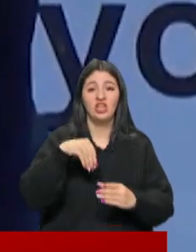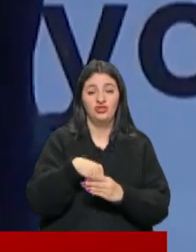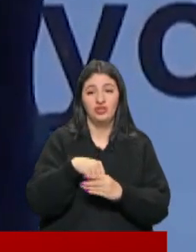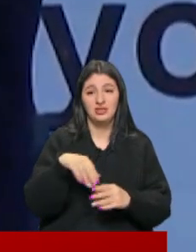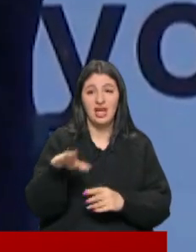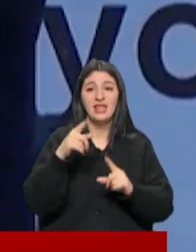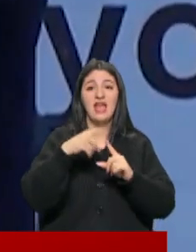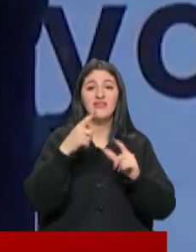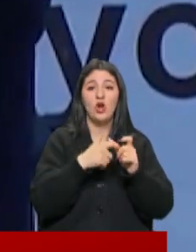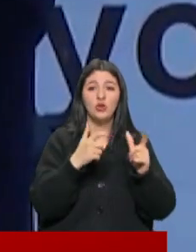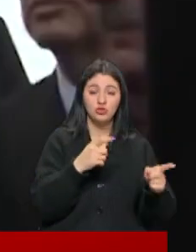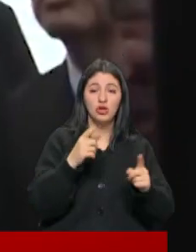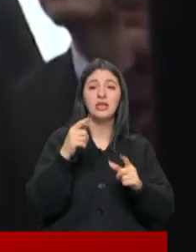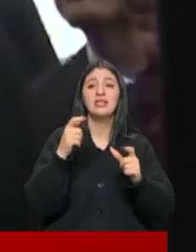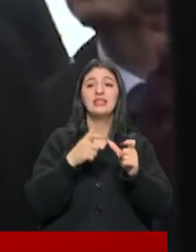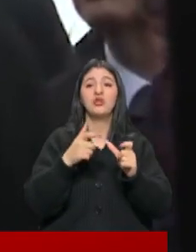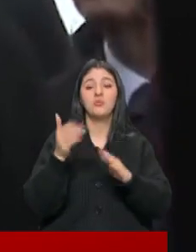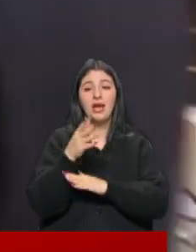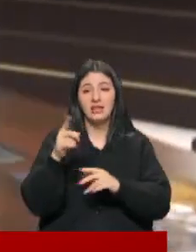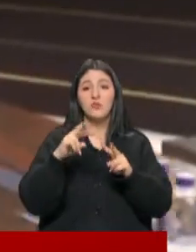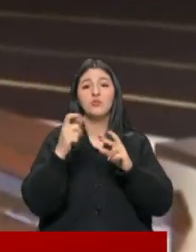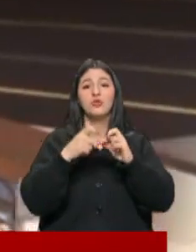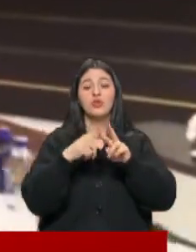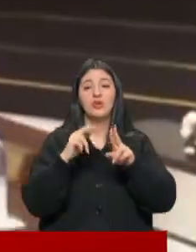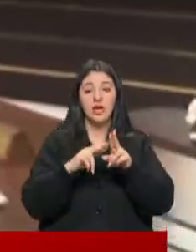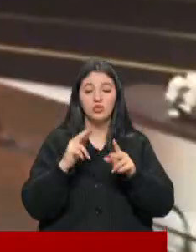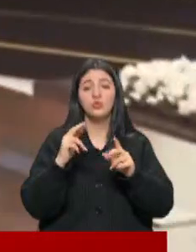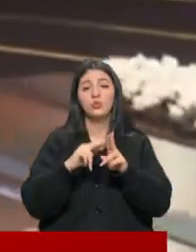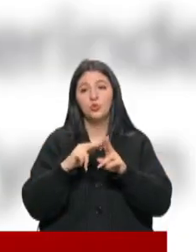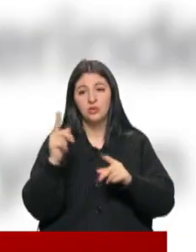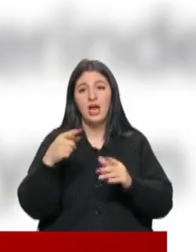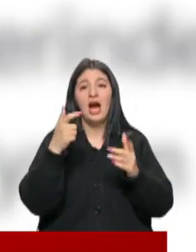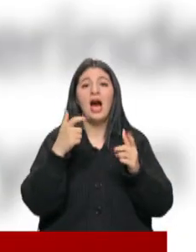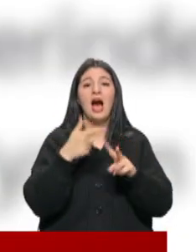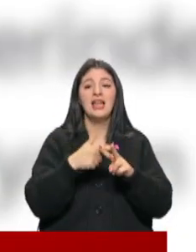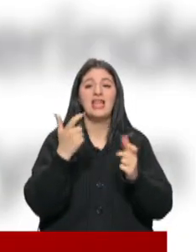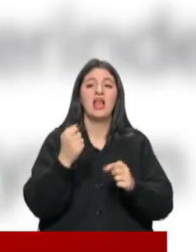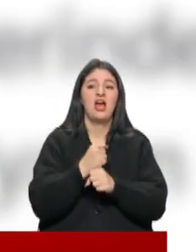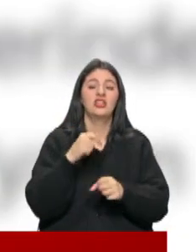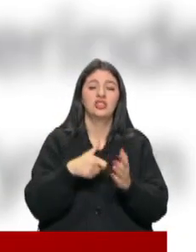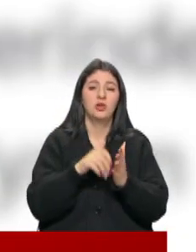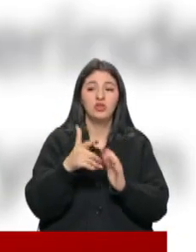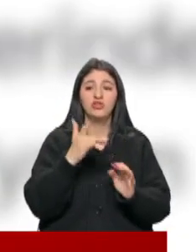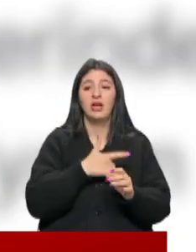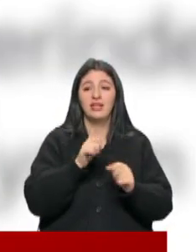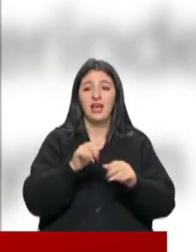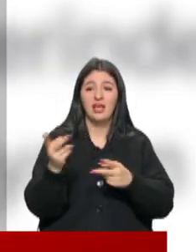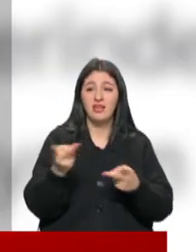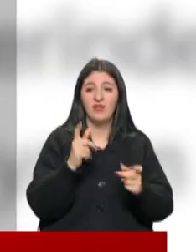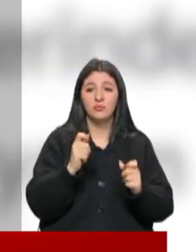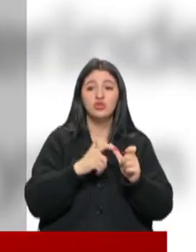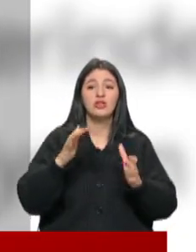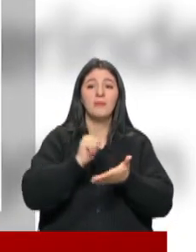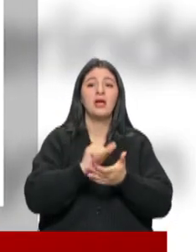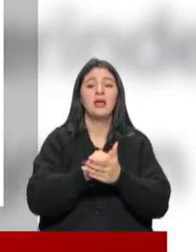arasında Tevfik Göksu'nun, Selçuk Bayraktar'ın, Murat Kurum'un, Ali Yerlikaya'nın ismi geçiyor. Tevfik Göksu, İmamoğlu'nu canlı yayına davet ettiği sosyal